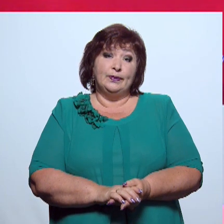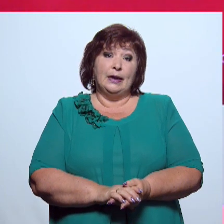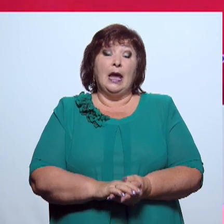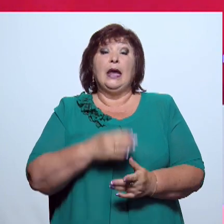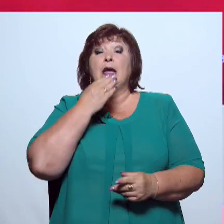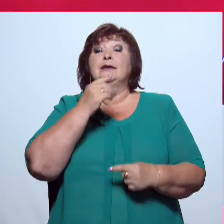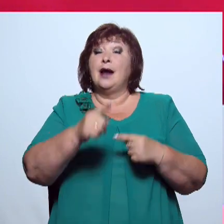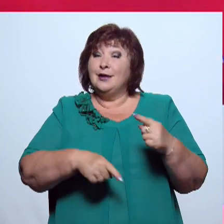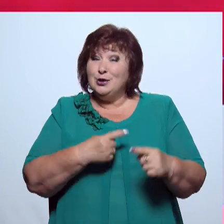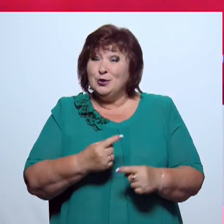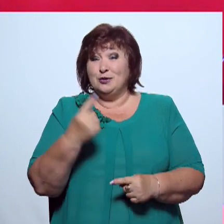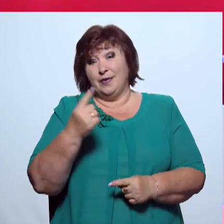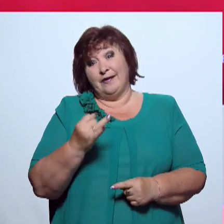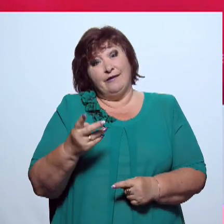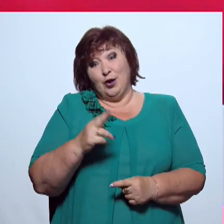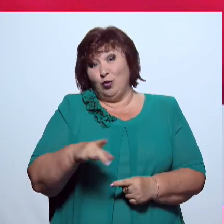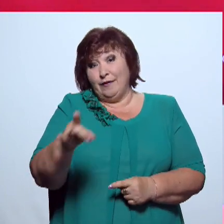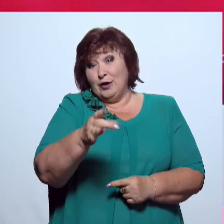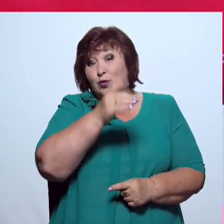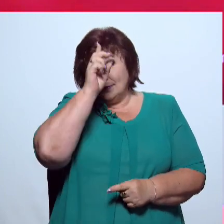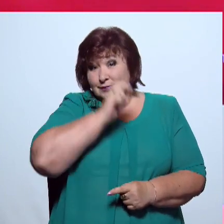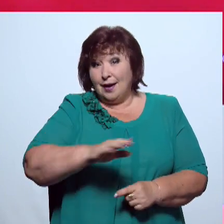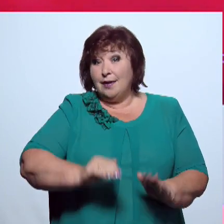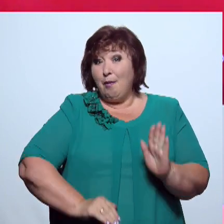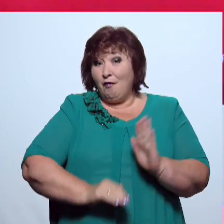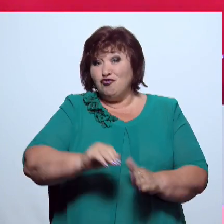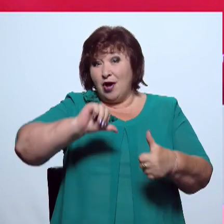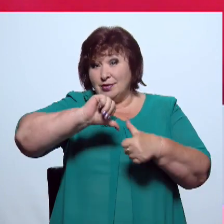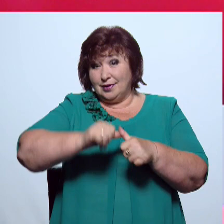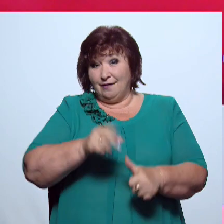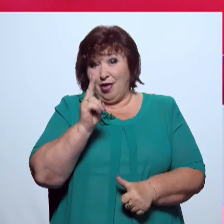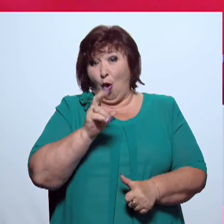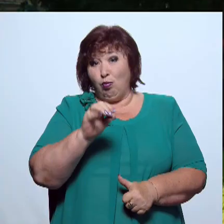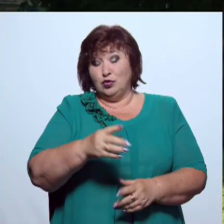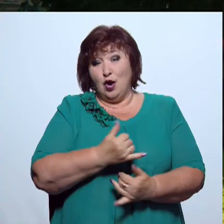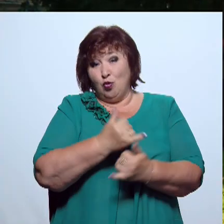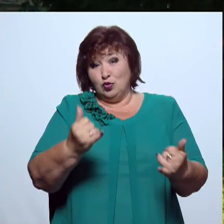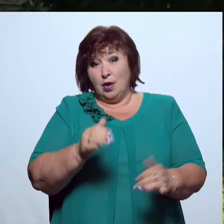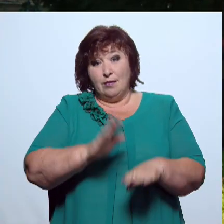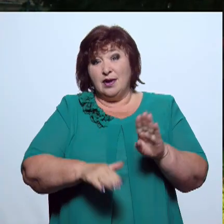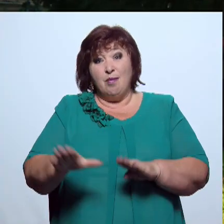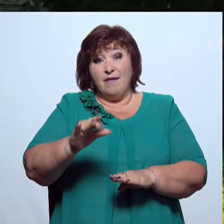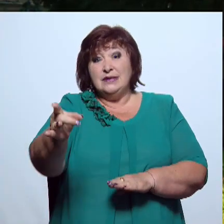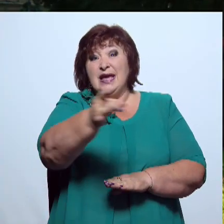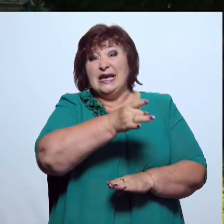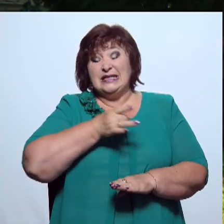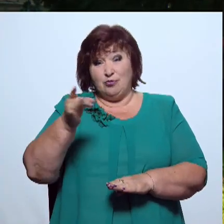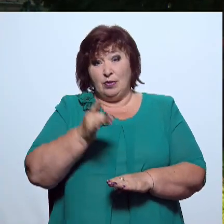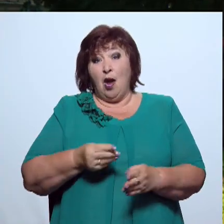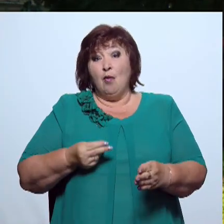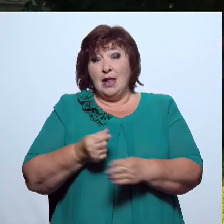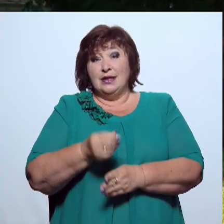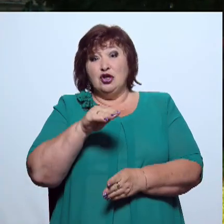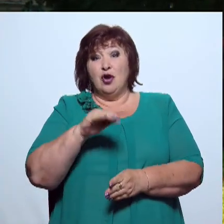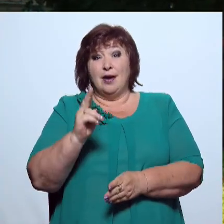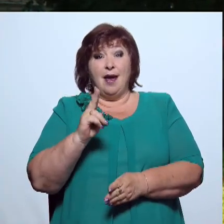И традиционно с 1 июля в регионах страны повышаются тарифы на коммунальные услуги. Практически по всей республике рост платы за услуги